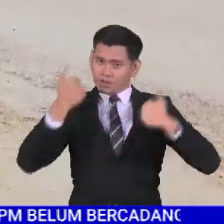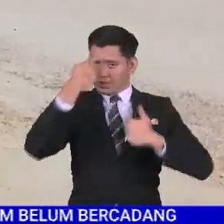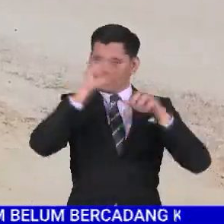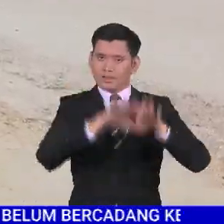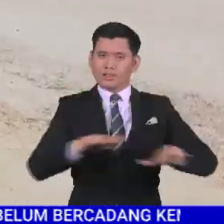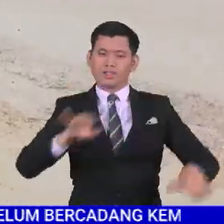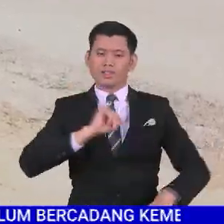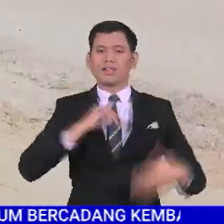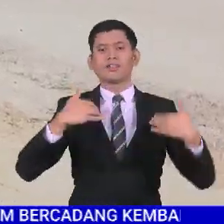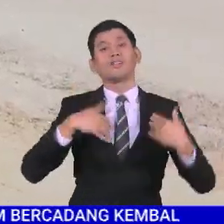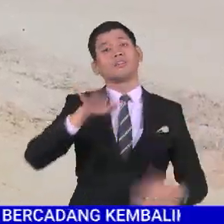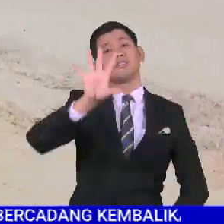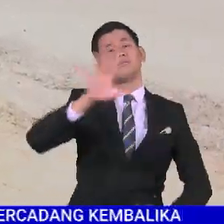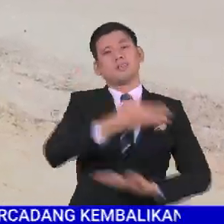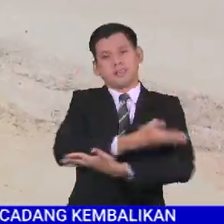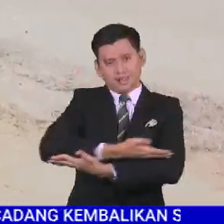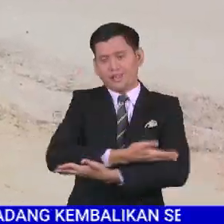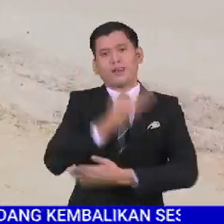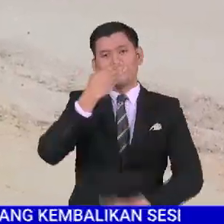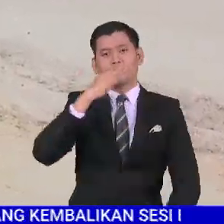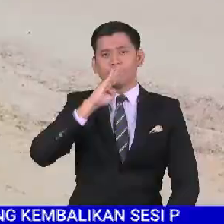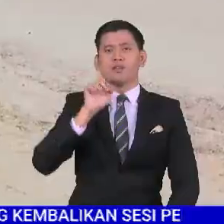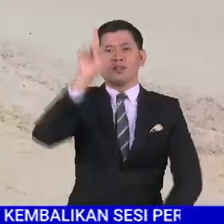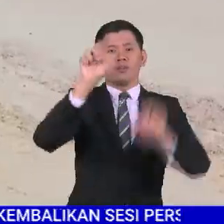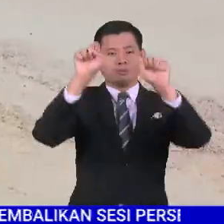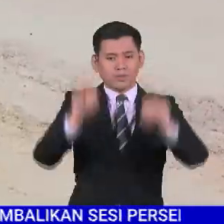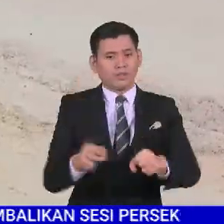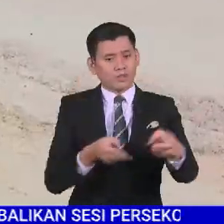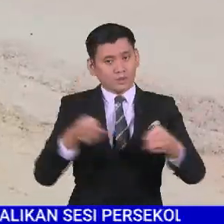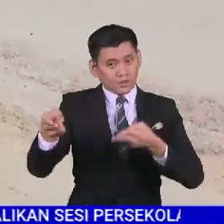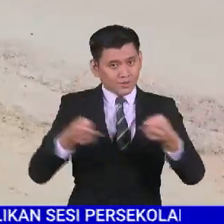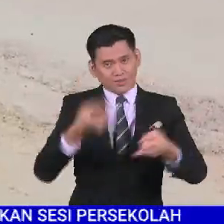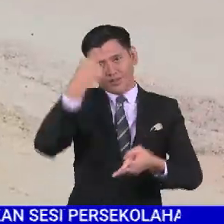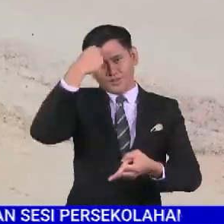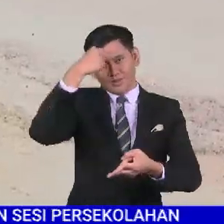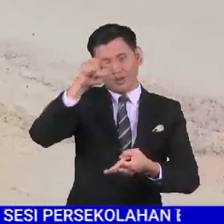5 orang anak, alhamdulillah lah boleh sekolah tu.